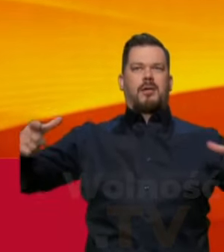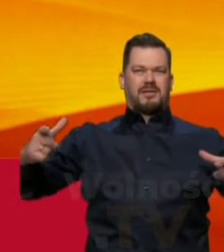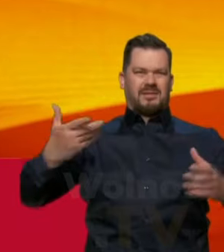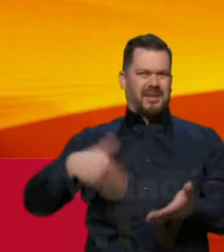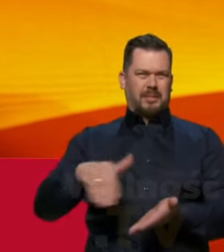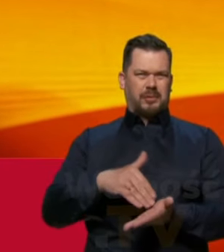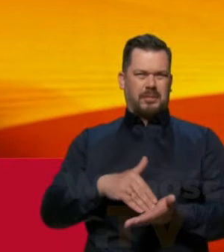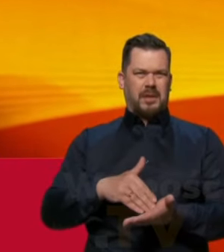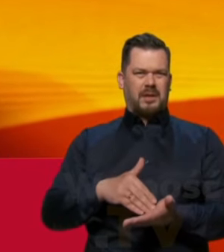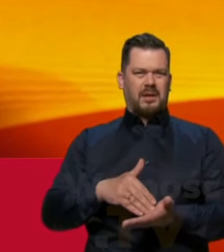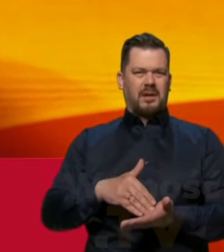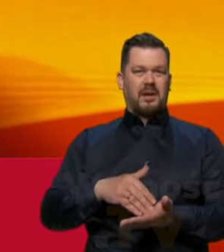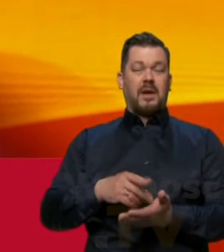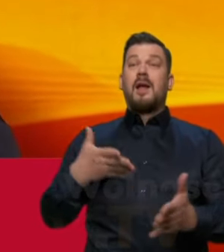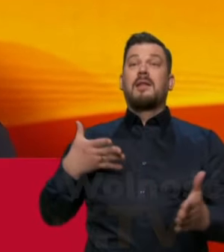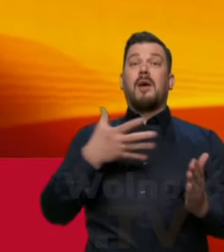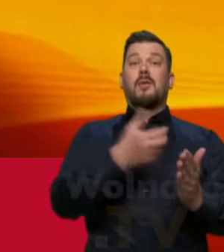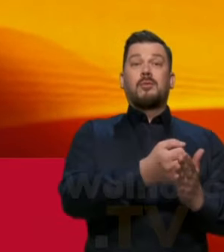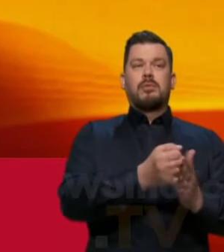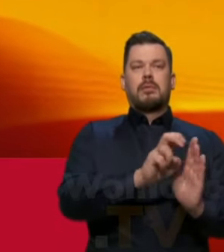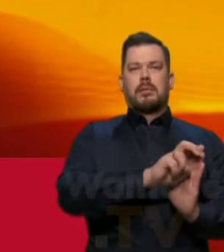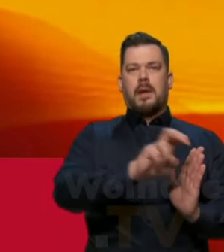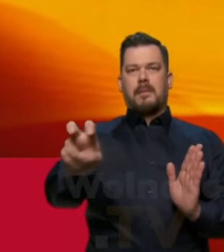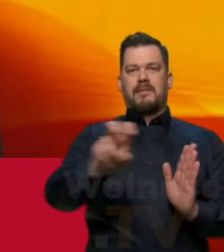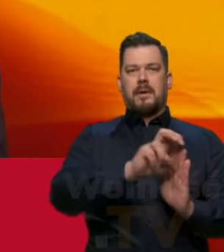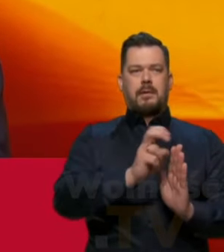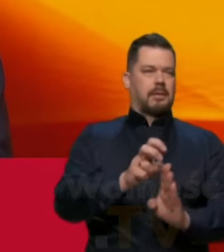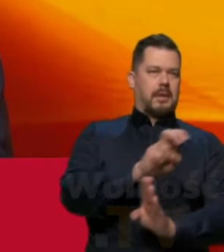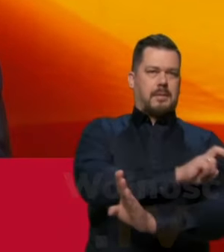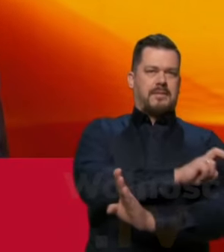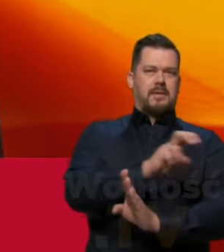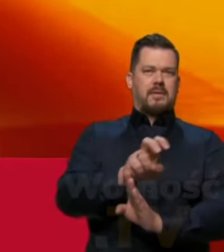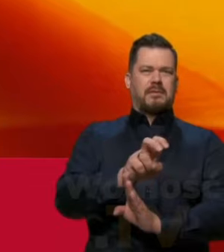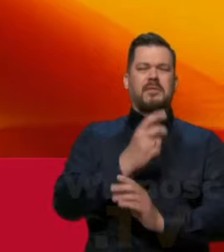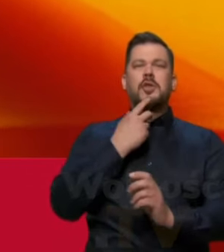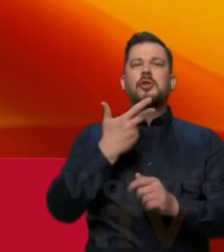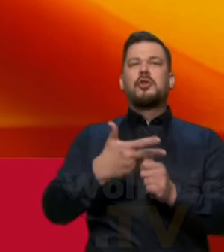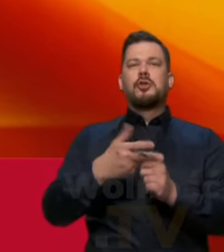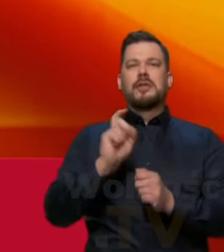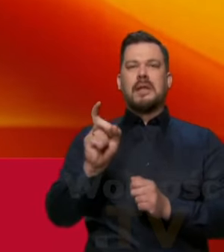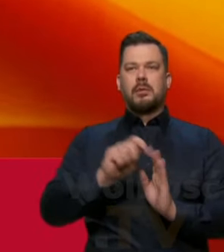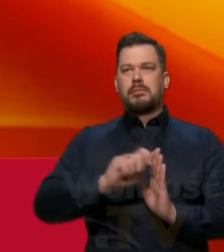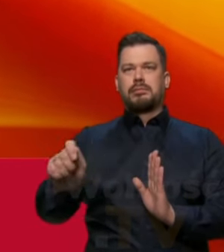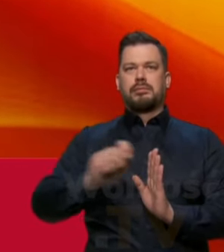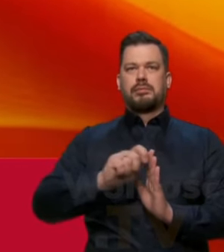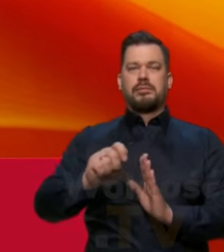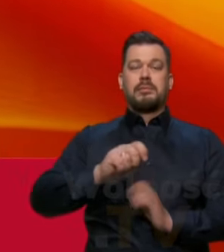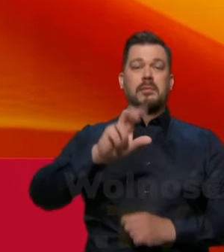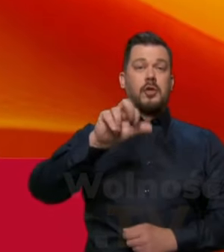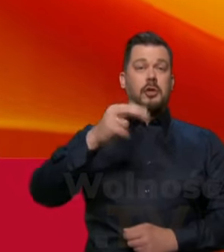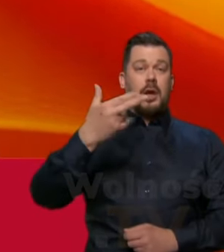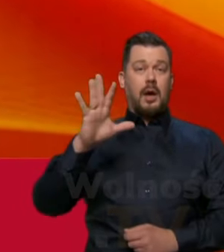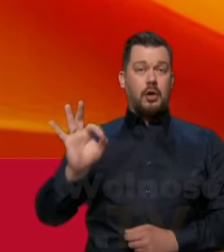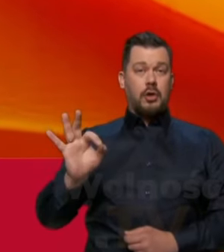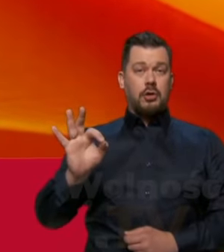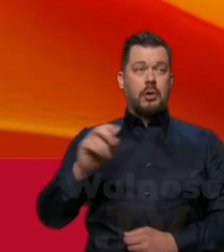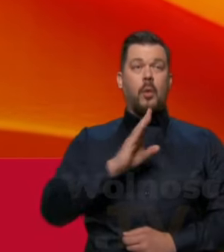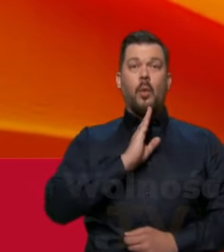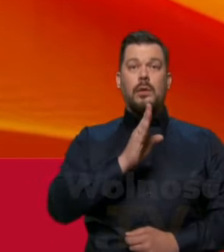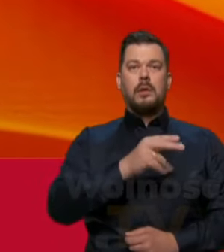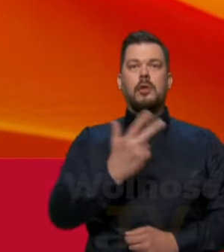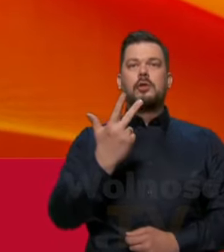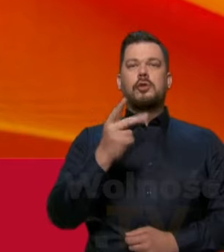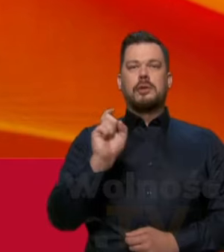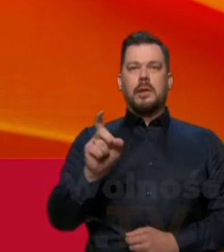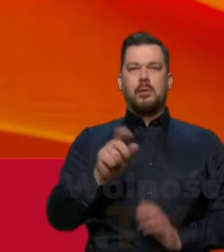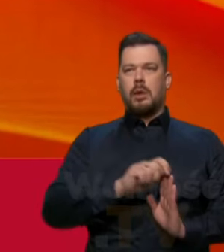końcu metra mają być tramwaje, które mają odjeżdżać co 30 sekund. W Chicago co 3 sekundy z tego